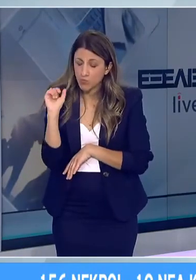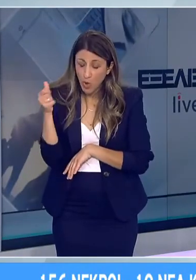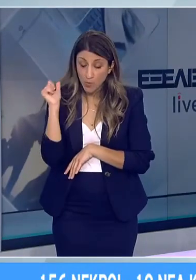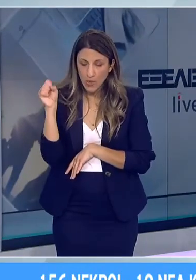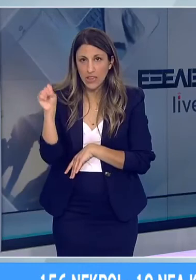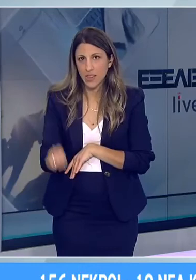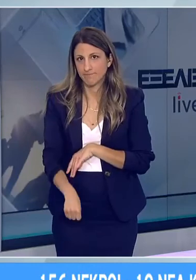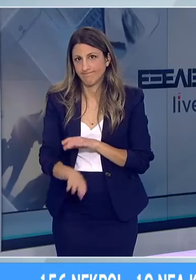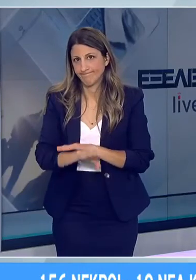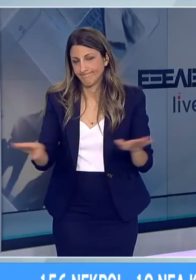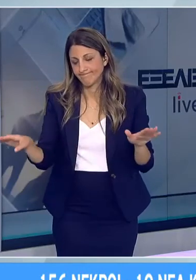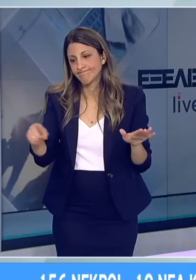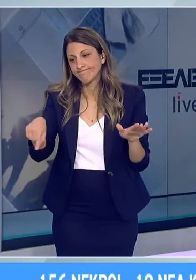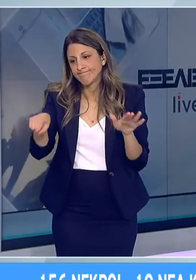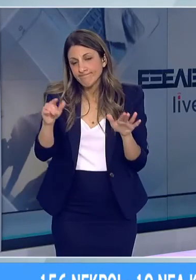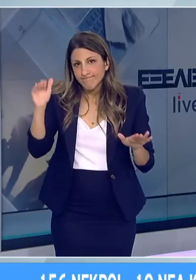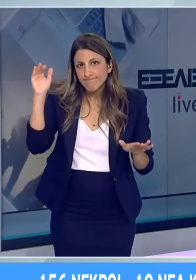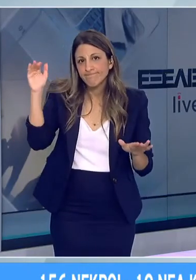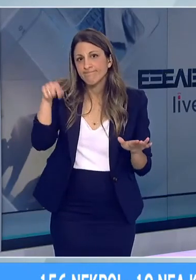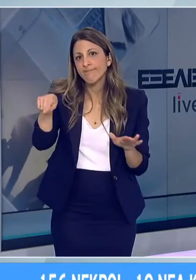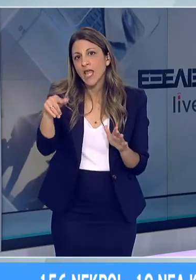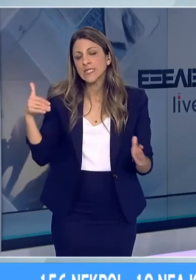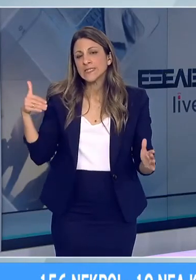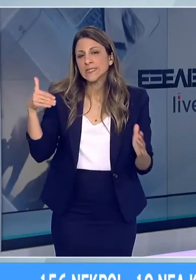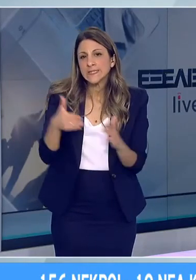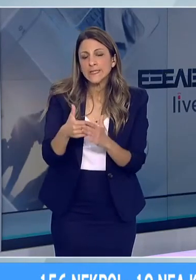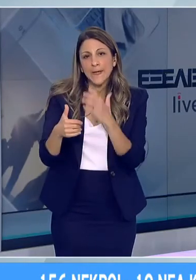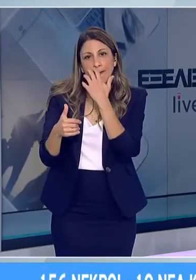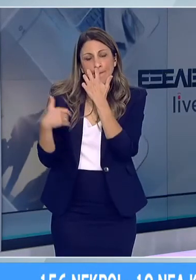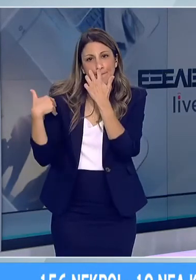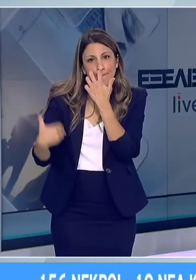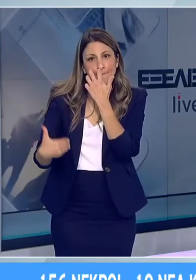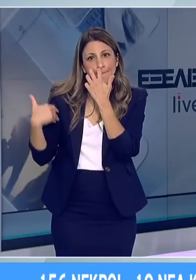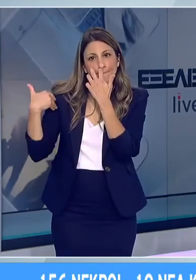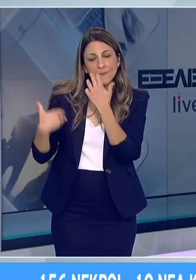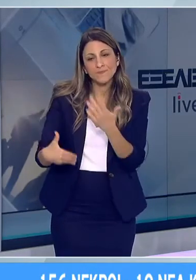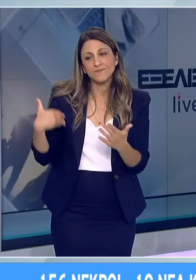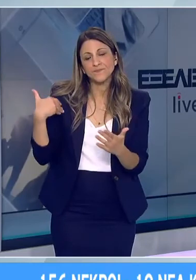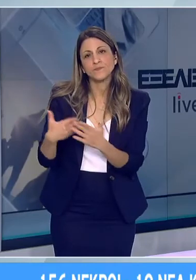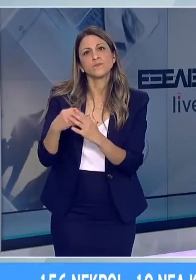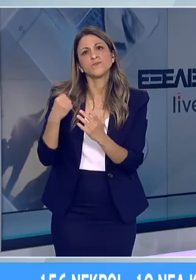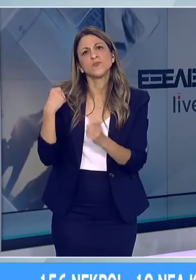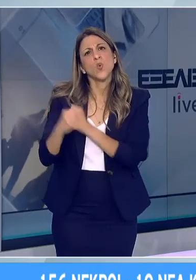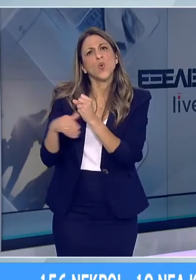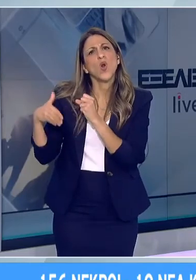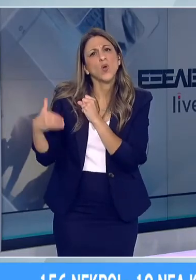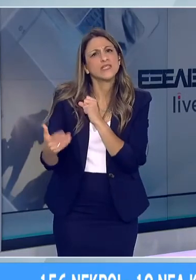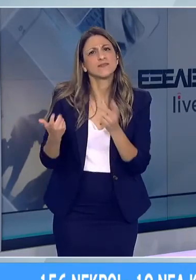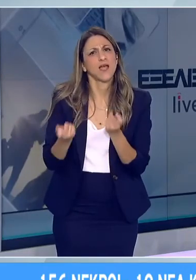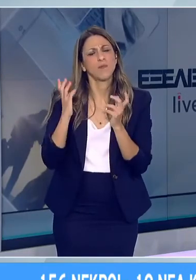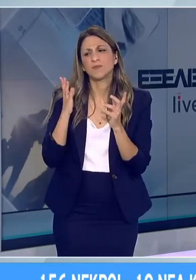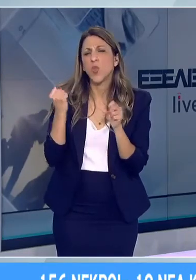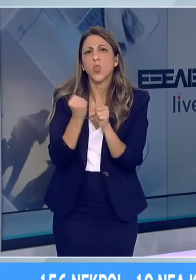ας το πούμε έτσι. Και γίνονται προσπάθειες τα τελευταία χρόνια, αυτό που ονομάζουμε street work,